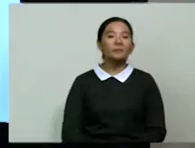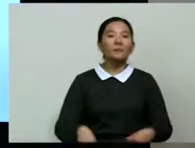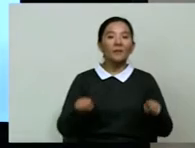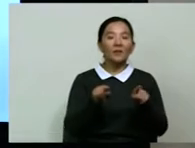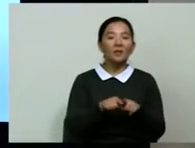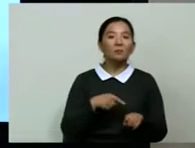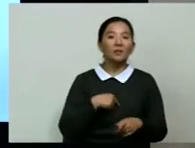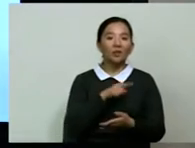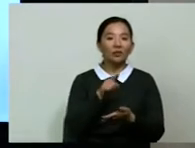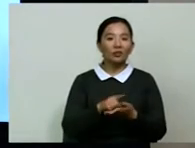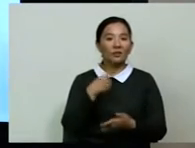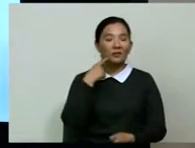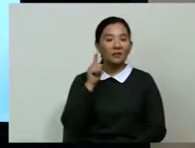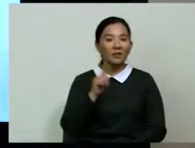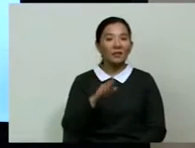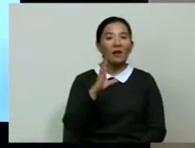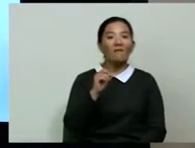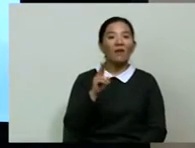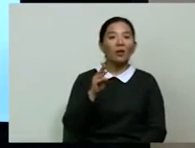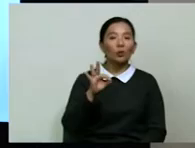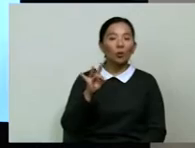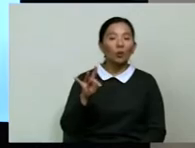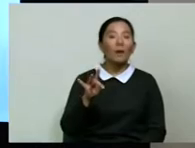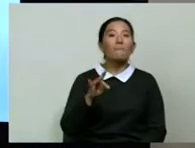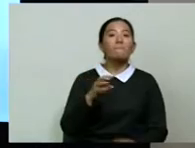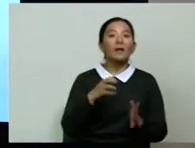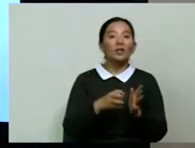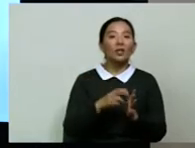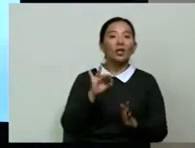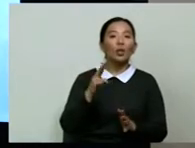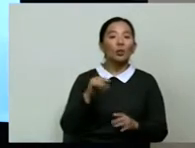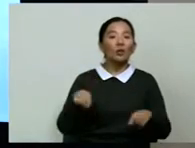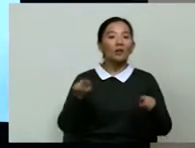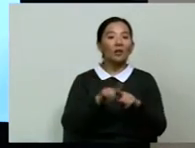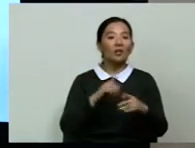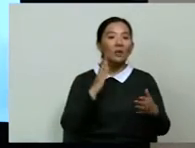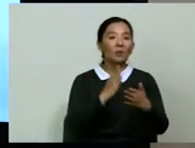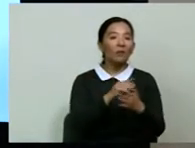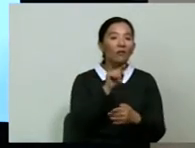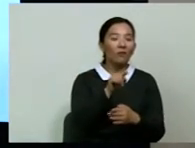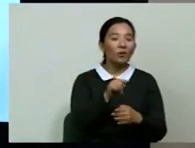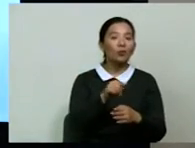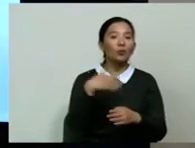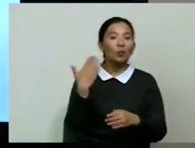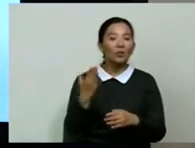Также мы должны знать, что вектор магнитной индукции направлен в ту же сторону, куда направлены силовые линии магнитного